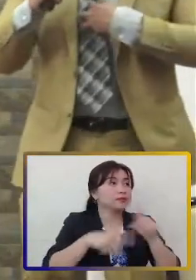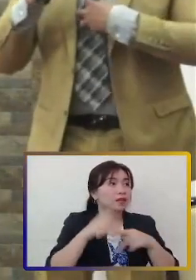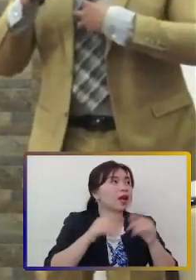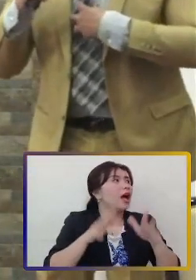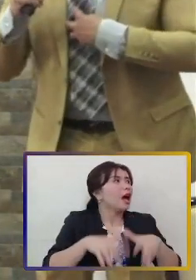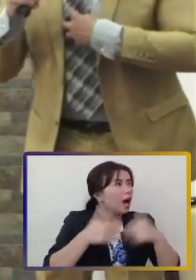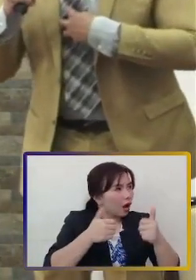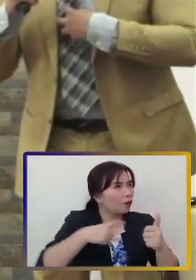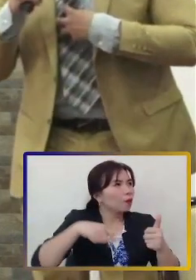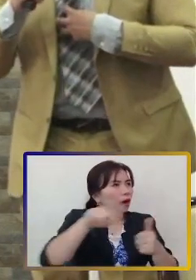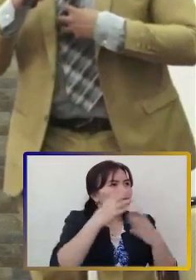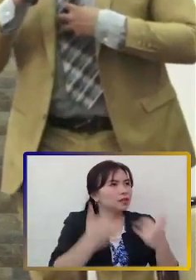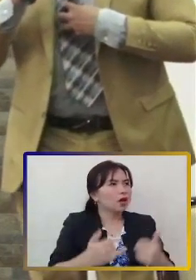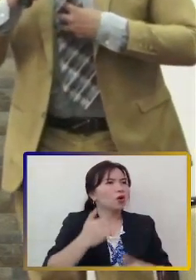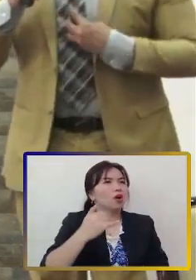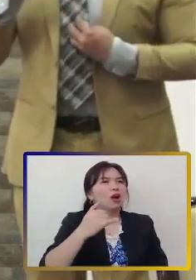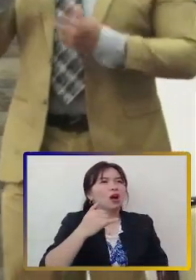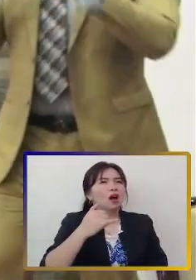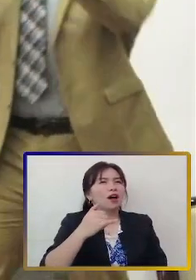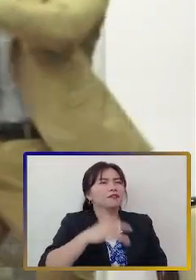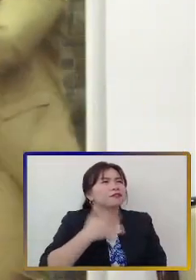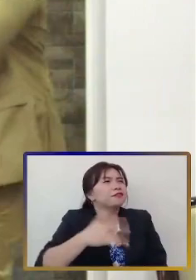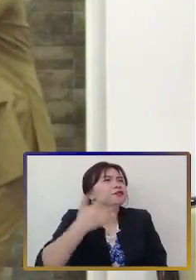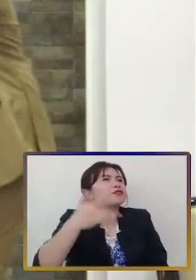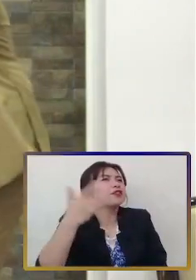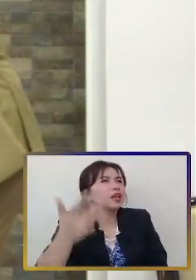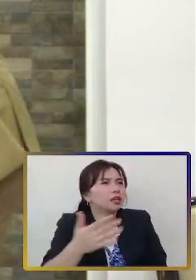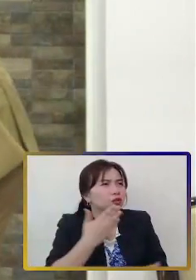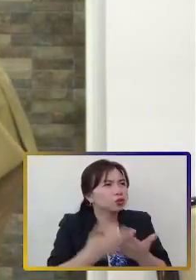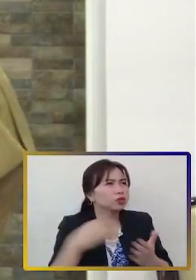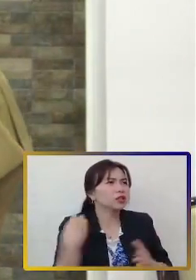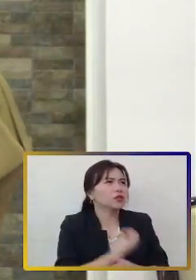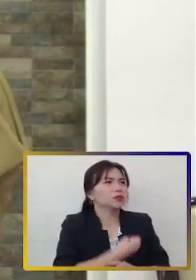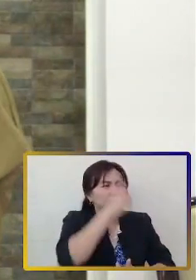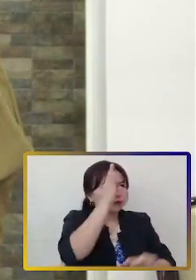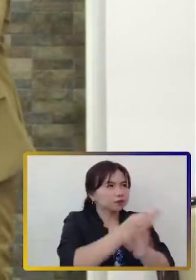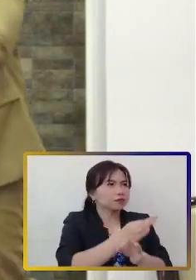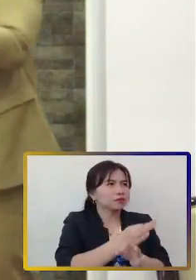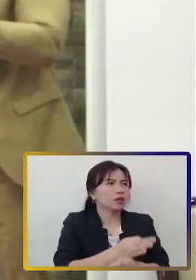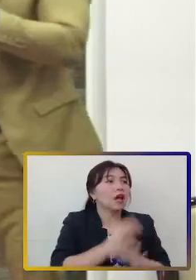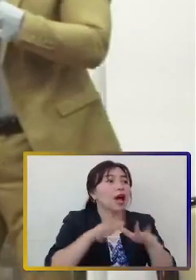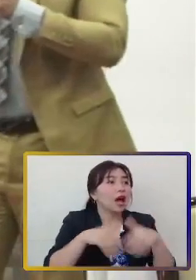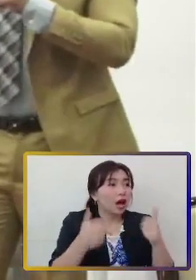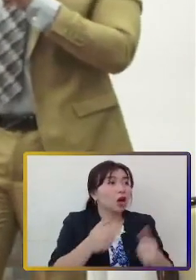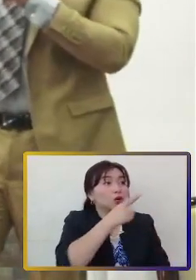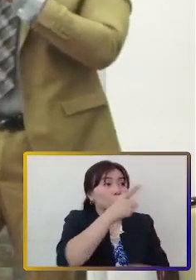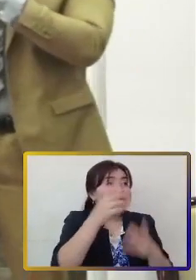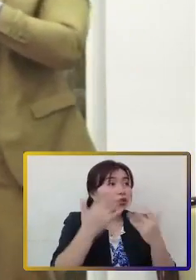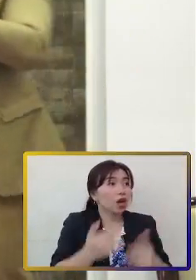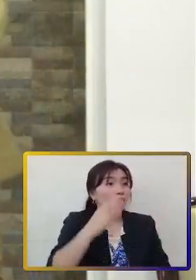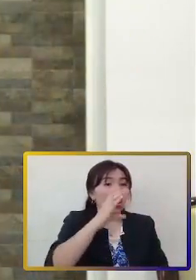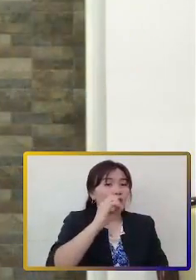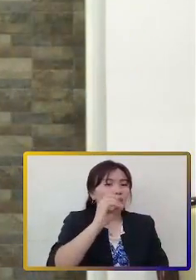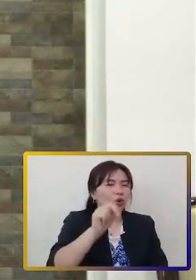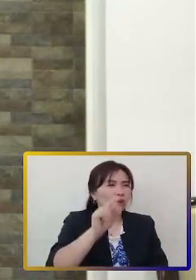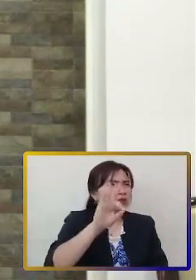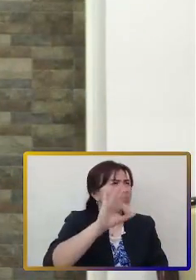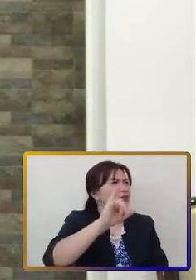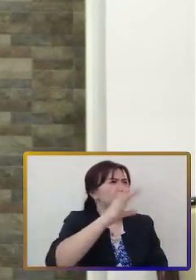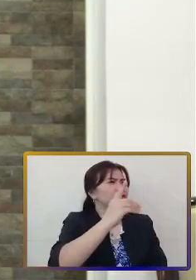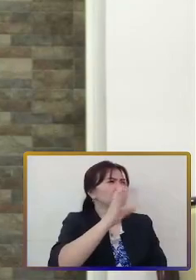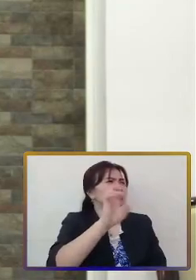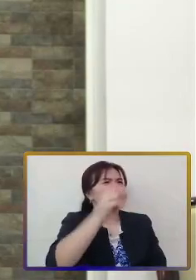ating pananampalataya gaano ka confident sa iyong pinaniniwalaang Bibliya gaano ka ka-confident sa